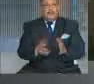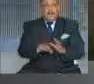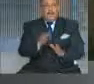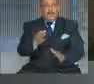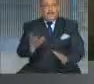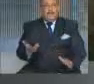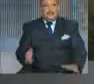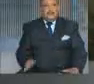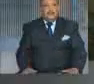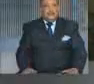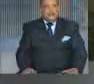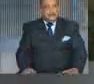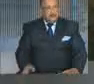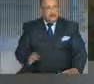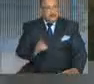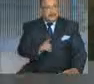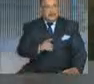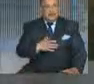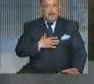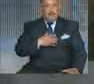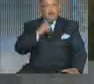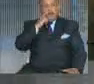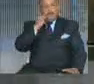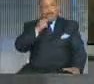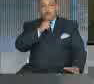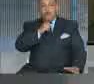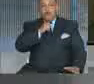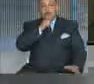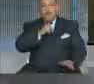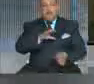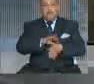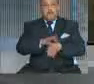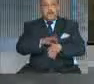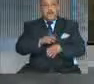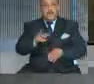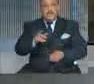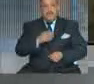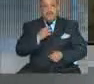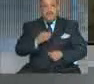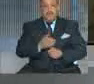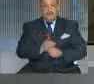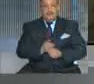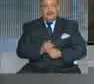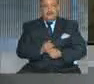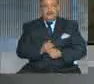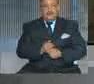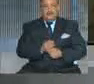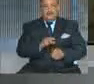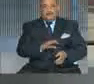كيف نكاية مثلا يتنفس بالسيف وعنده القلب نتاعو، فهمتني؟